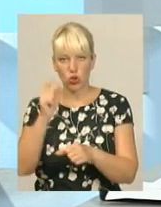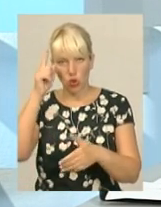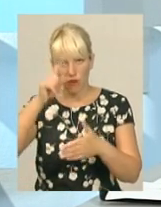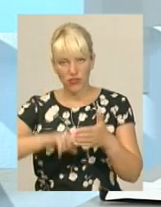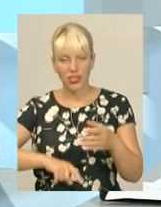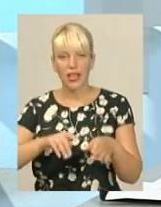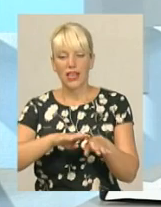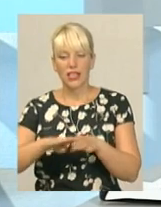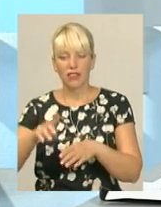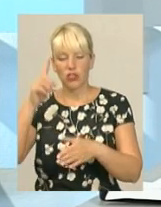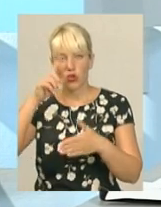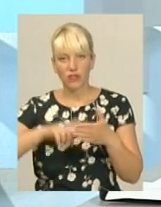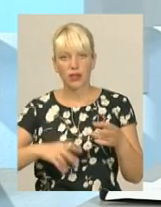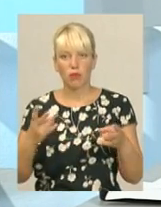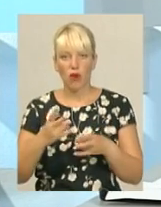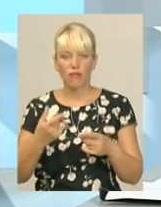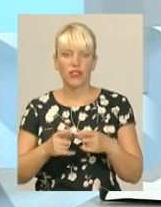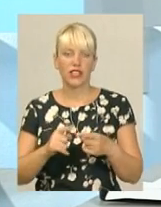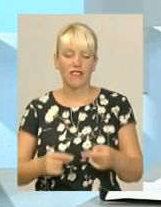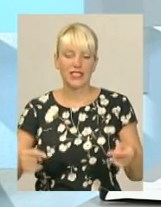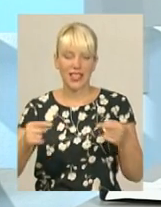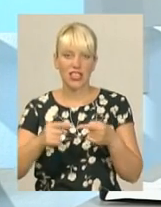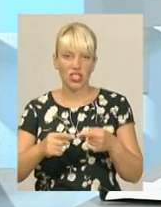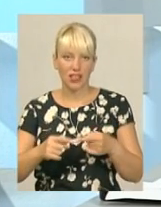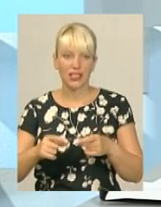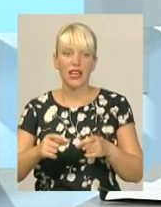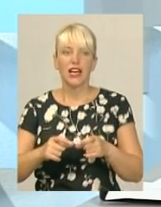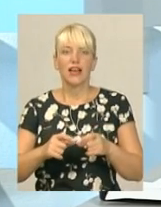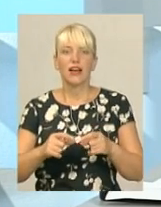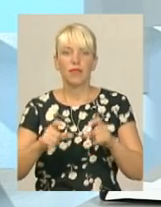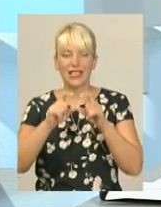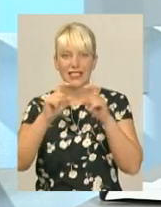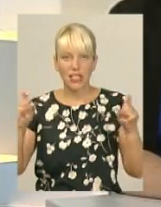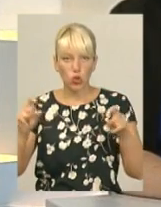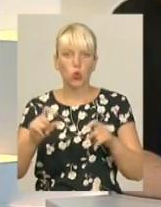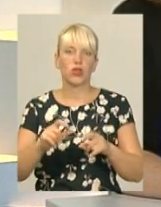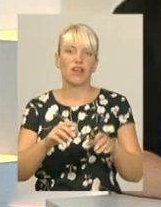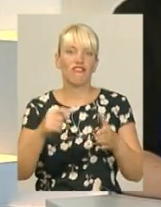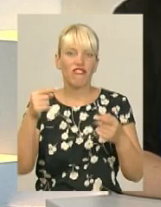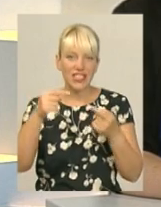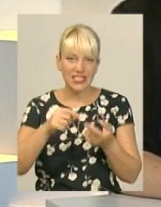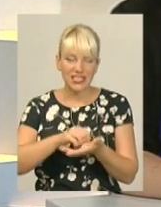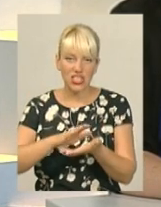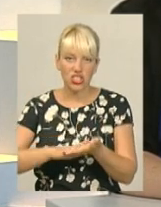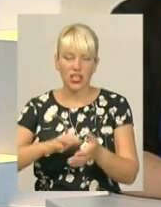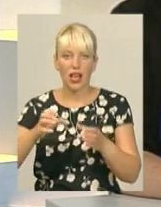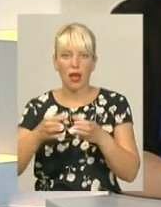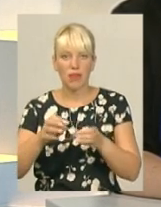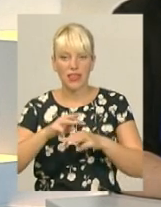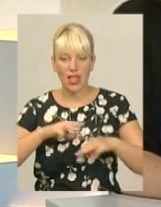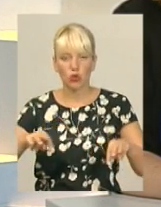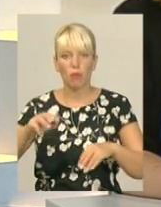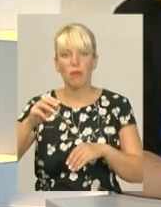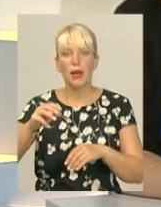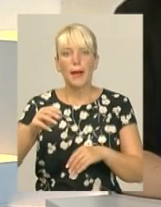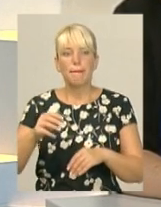мають визначати соціологічні відповідні інститути, визначені Кабінетом міністрів. Ще у світлі тих проєктів започаткованих,